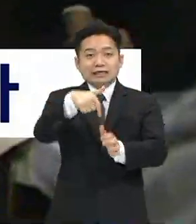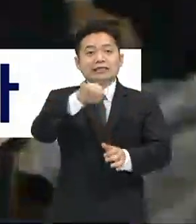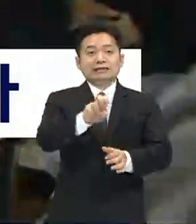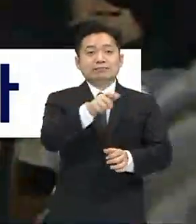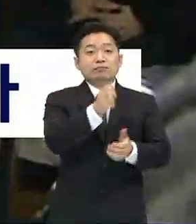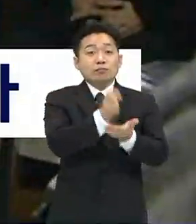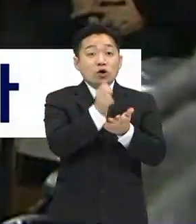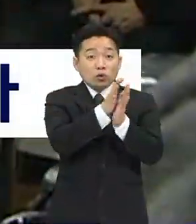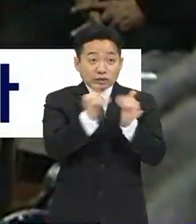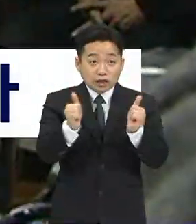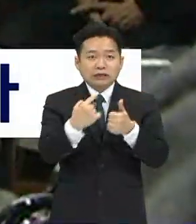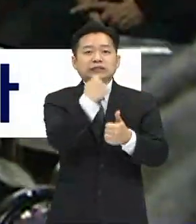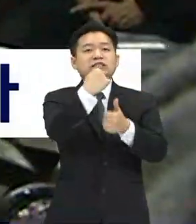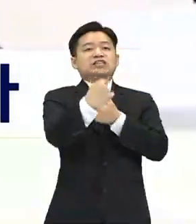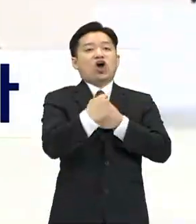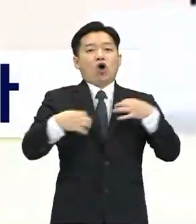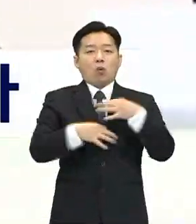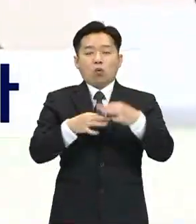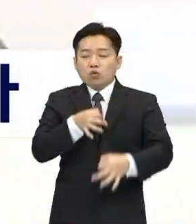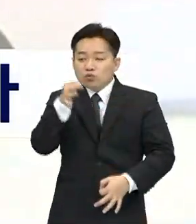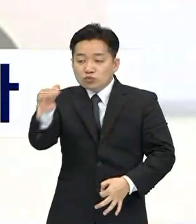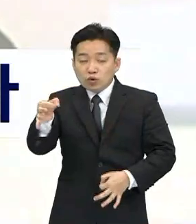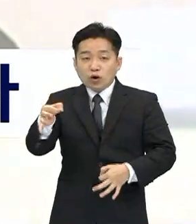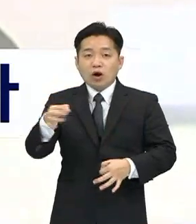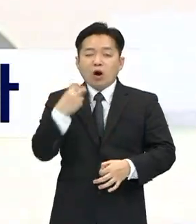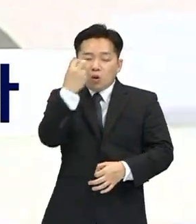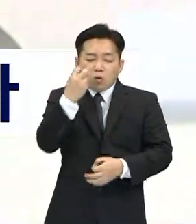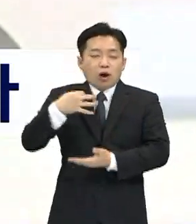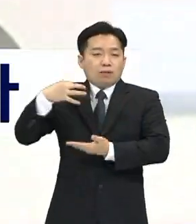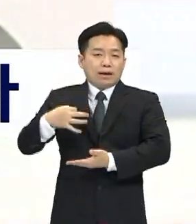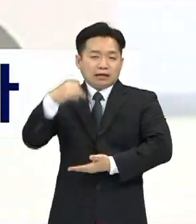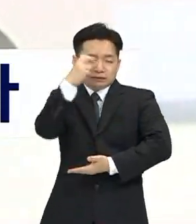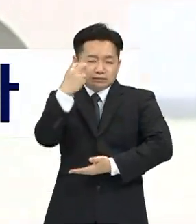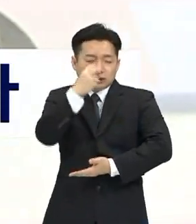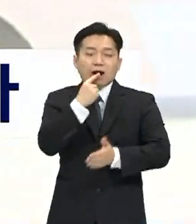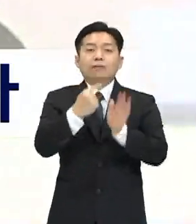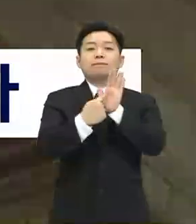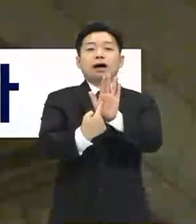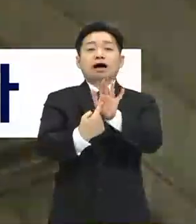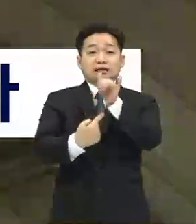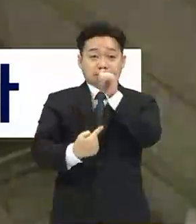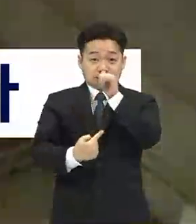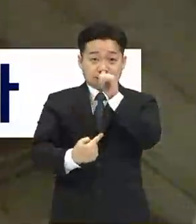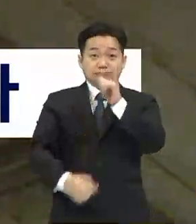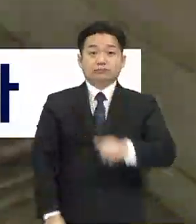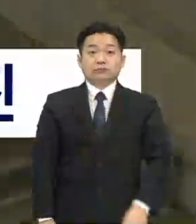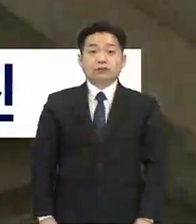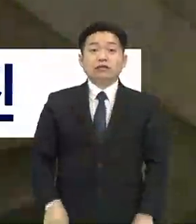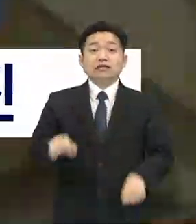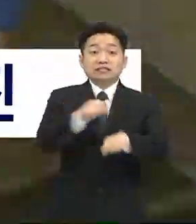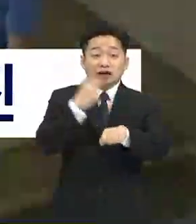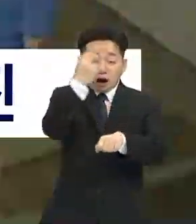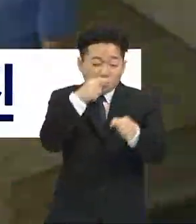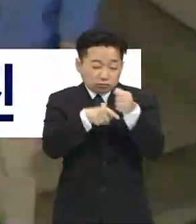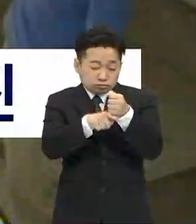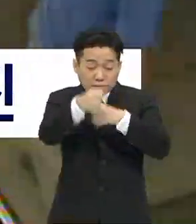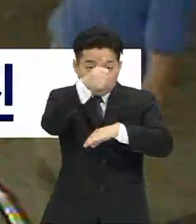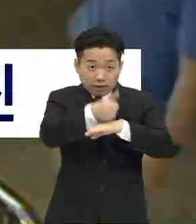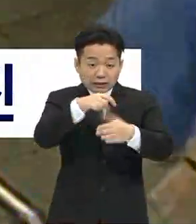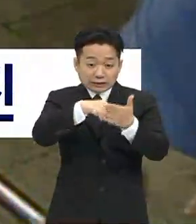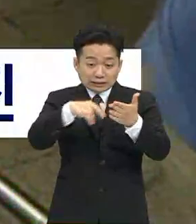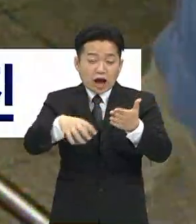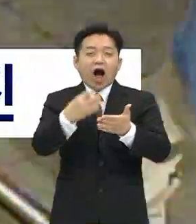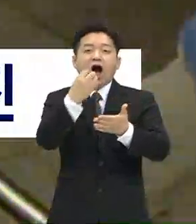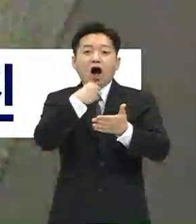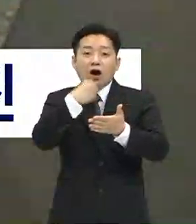지시로 금품 로비를 하고 거액의 비자금을 관리해왔음을 폭로하기도 했습니다. 특검 수사 끝에 조세 포탈 등의